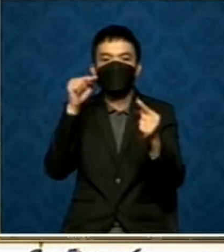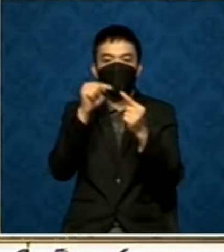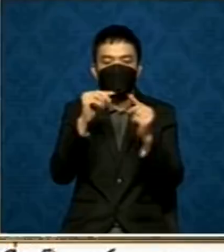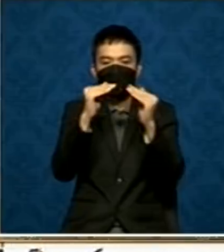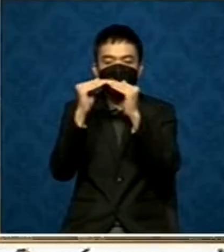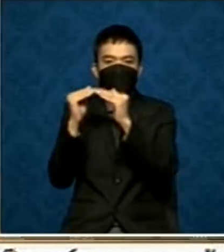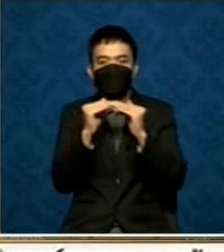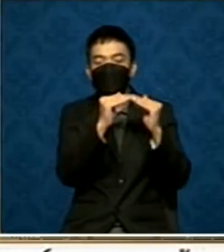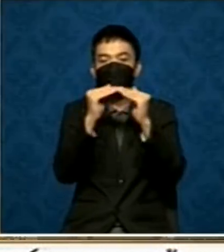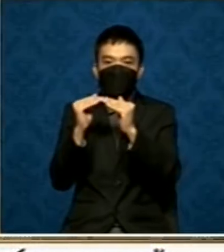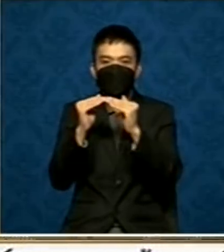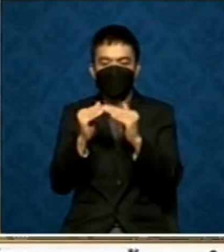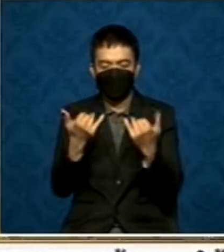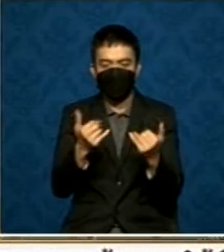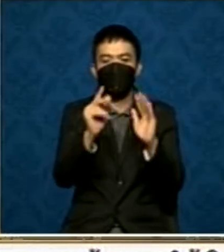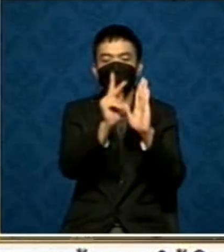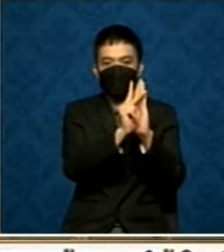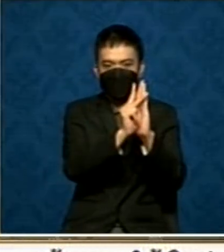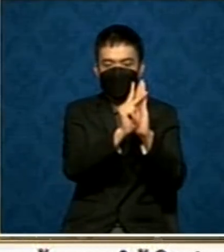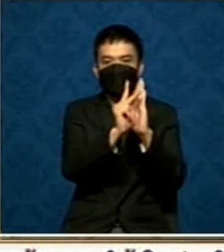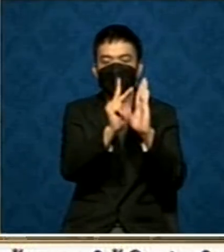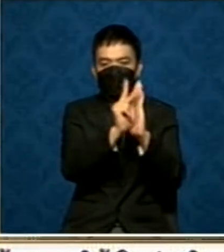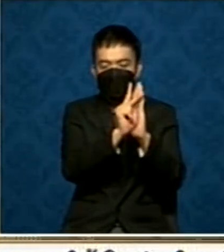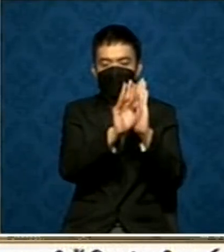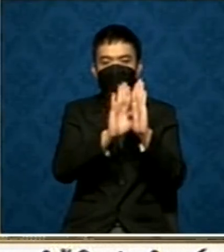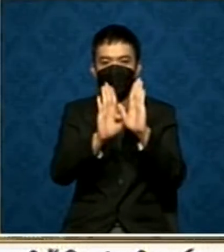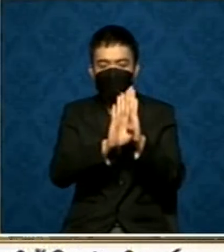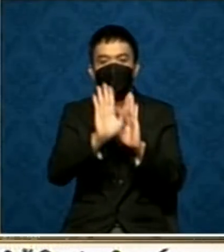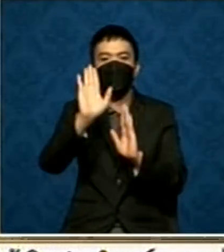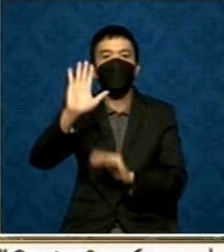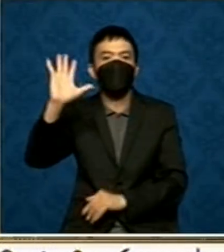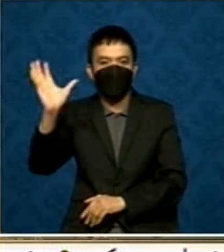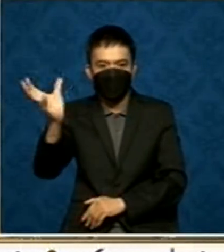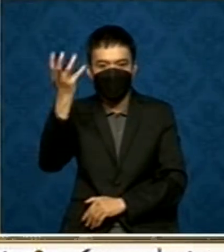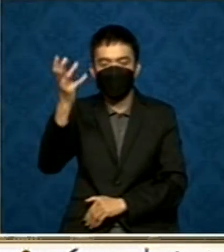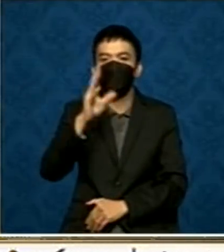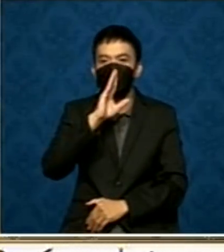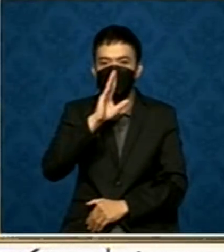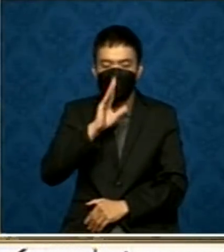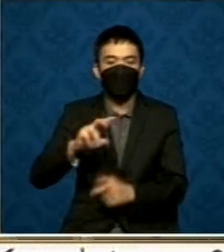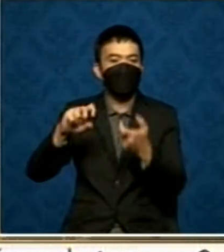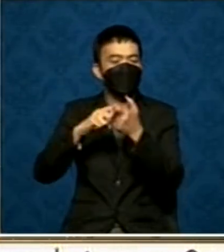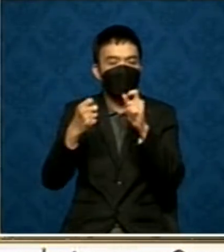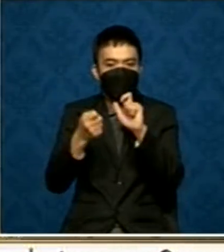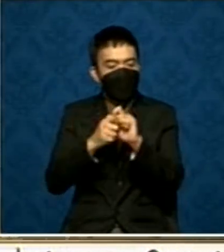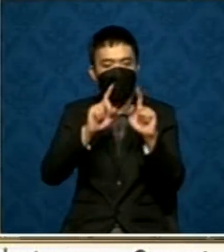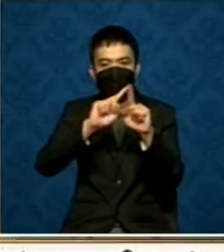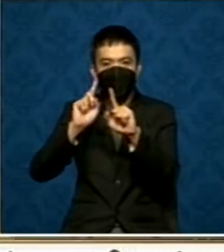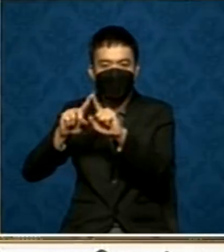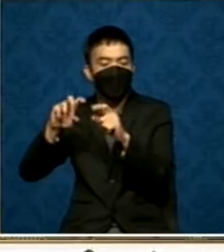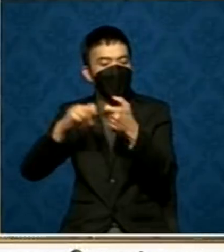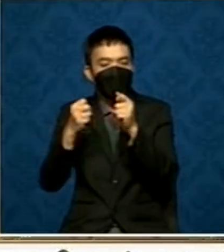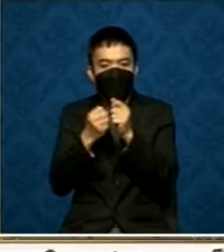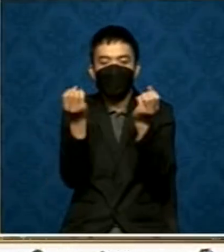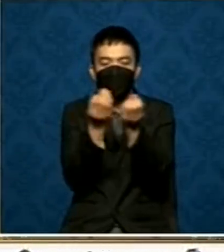และมเป็นกฎิกา บิธรบนว่า เหตรการนั้ไม่สมบอะไรก็ตามทเกิดขึ้นในประเทศ